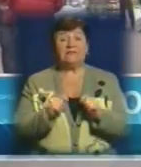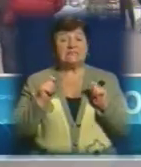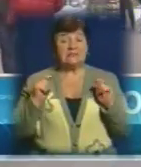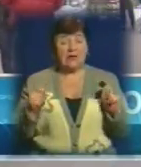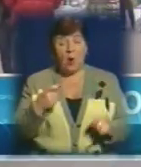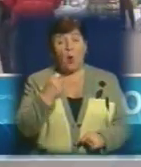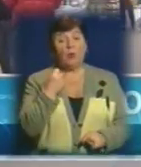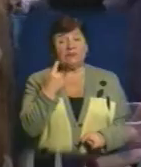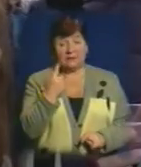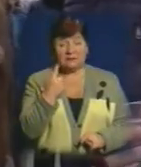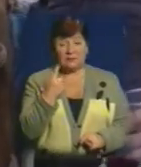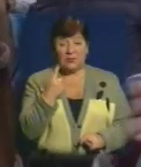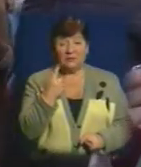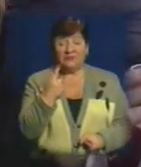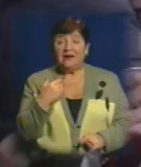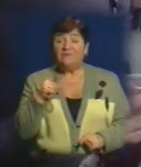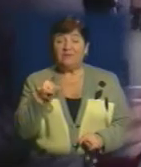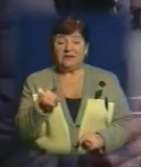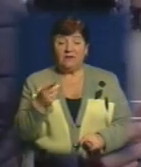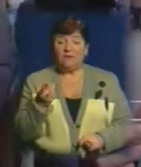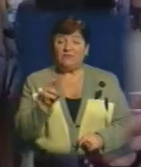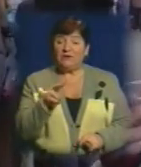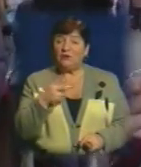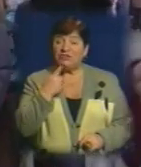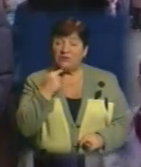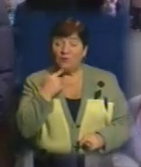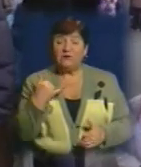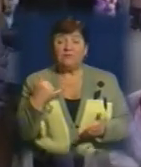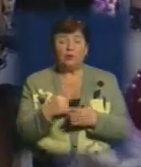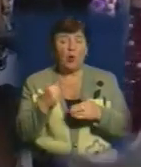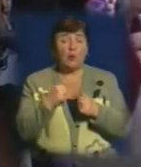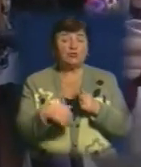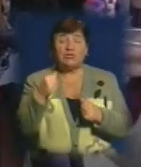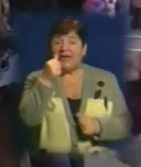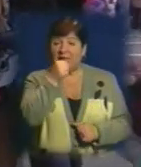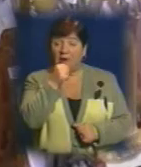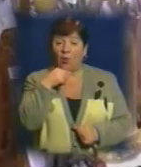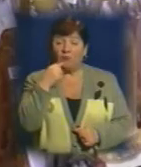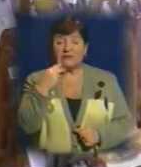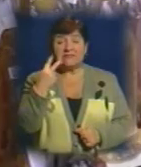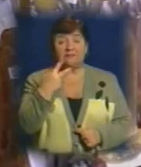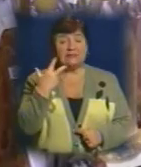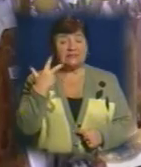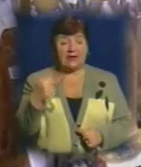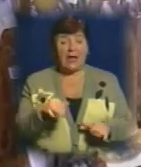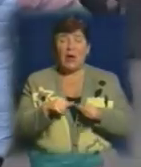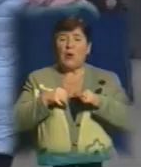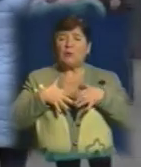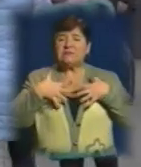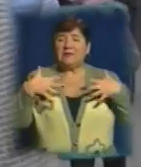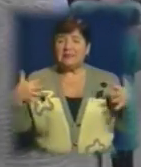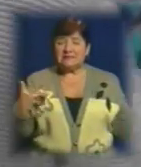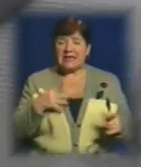відбулося 11-го. Валентина Бабкіна відвідує «Червене вино» щороку. Розповідає, за 23 роки він розрісся,